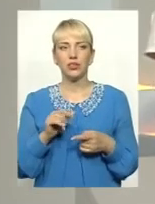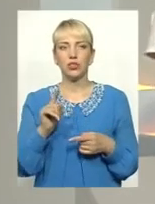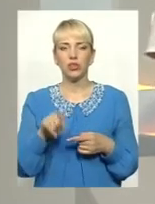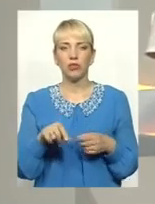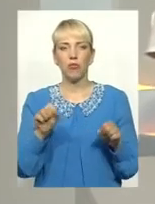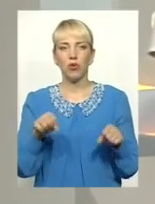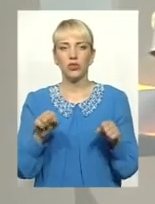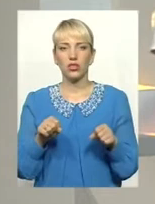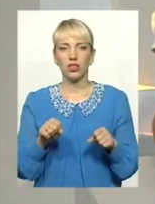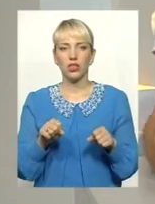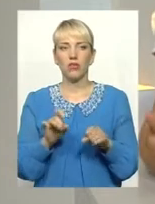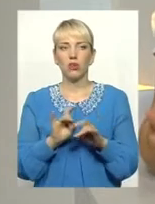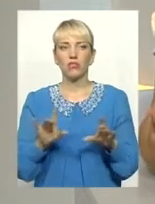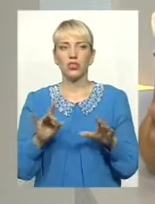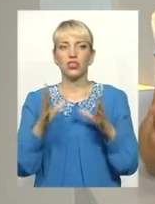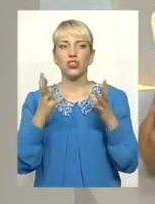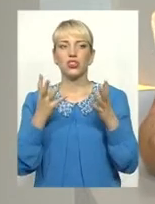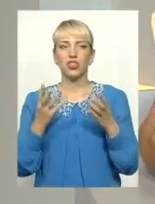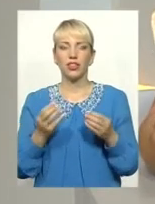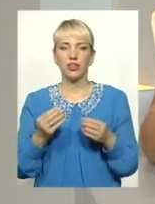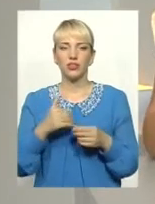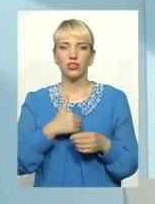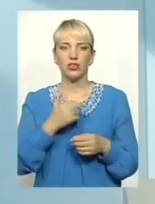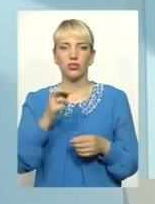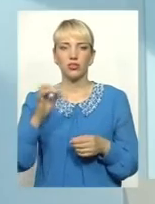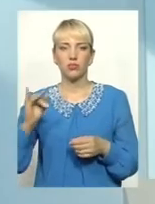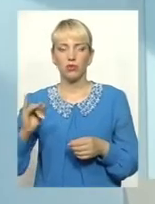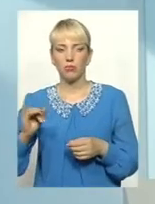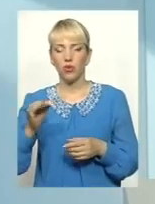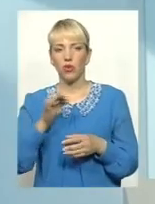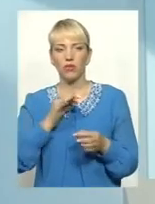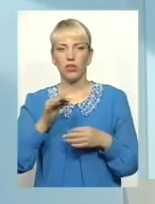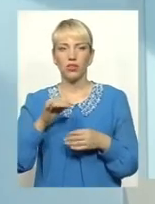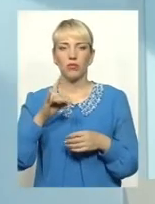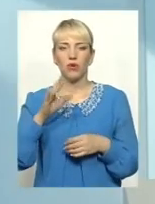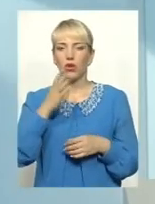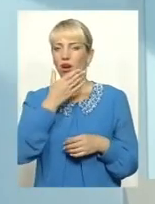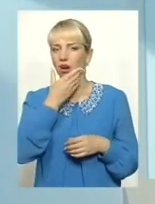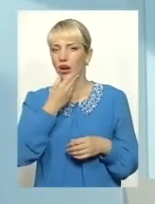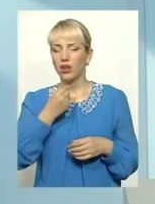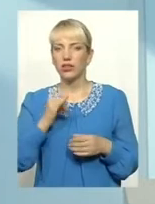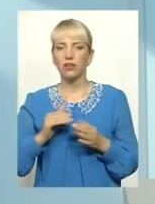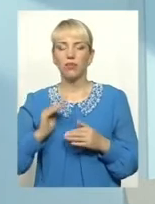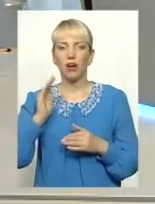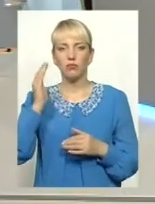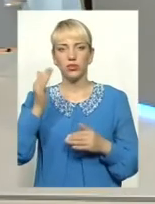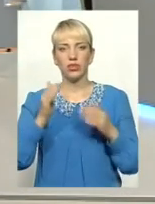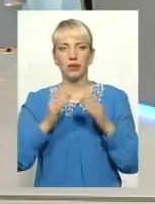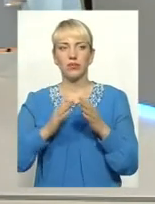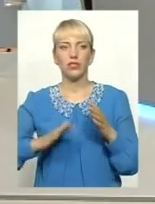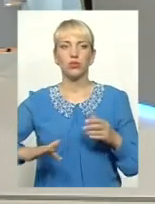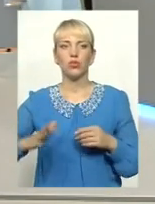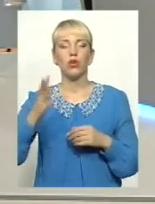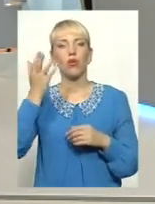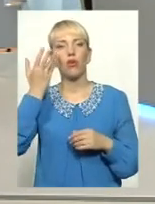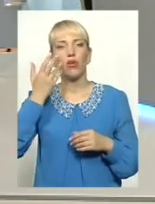можливо, окресліть ще, хотілося б поговорити про гарне і майбутній притулок. Все ж таки, коли